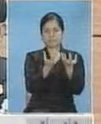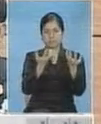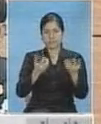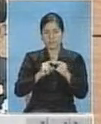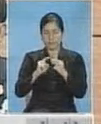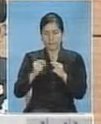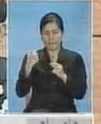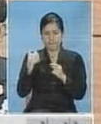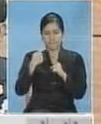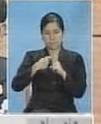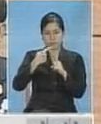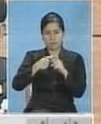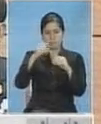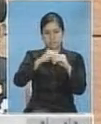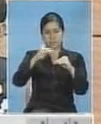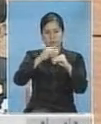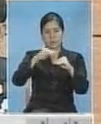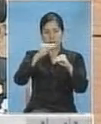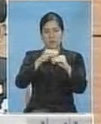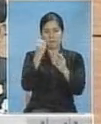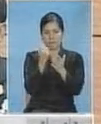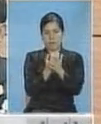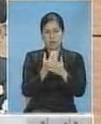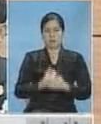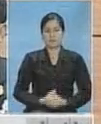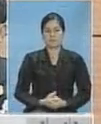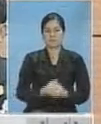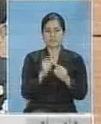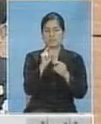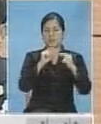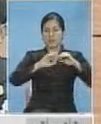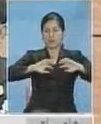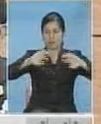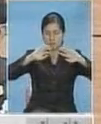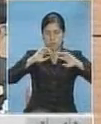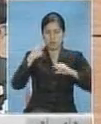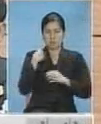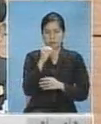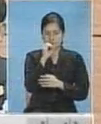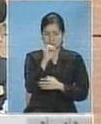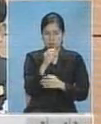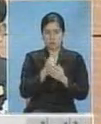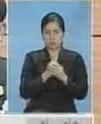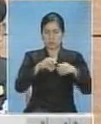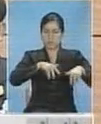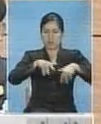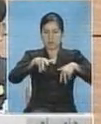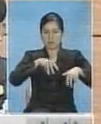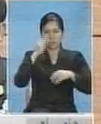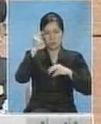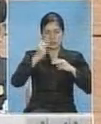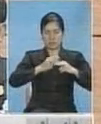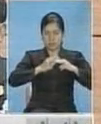สูงขึ้นตั้งแต่ช่วงปลายปีที่ผ่านมาส่วนหนึ่งรัฐบาลก็ออกมาแถลงว่าเป็นเรื่องที่พี่น้องประชาชนคิดไปเอง